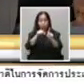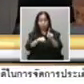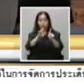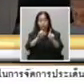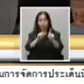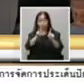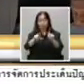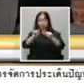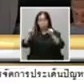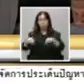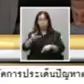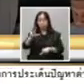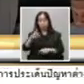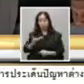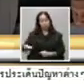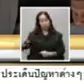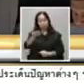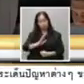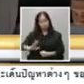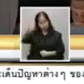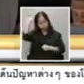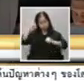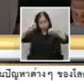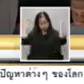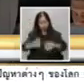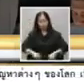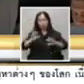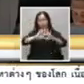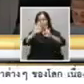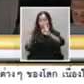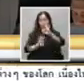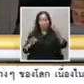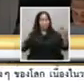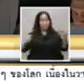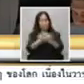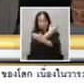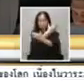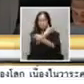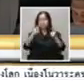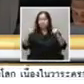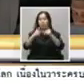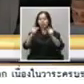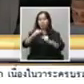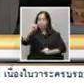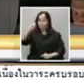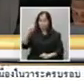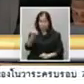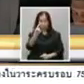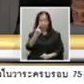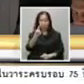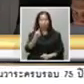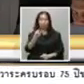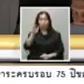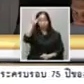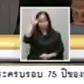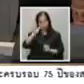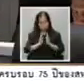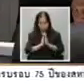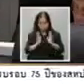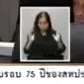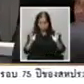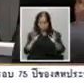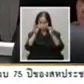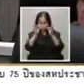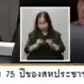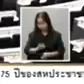3เพื่อลงมติเปลี่ยนเนื้อหาสาระเอาเนื้อหาสาระอื่นขึ้นมาปรึกษาหารือต่อครับขอบพระคุณครับวินิจ